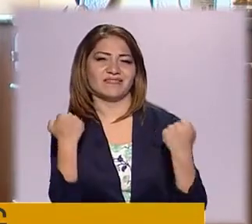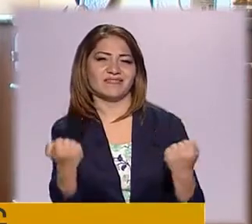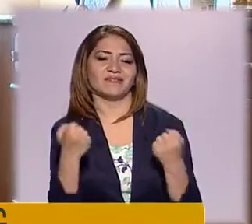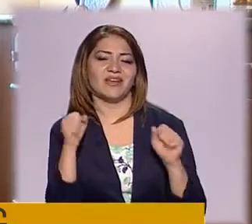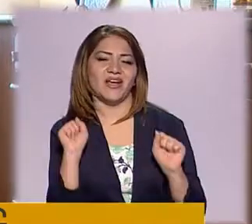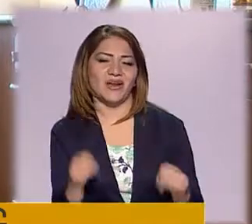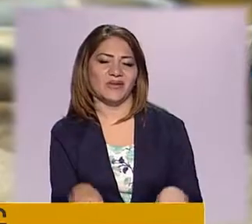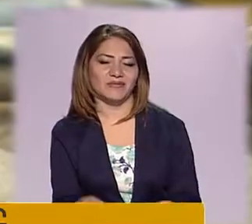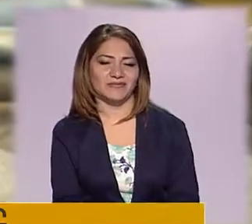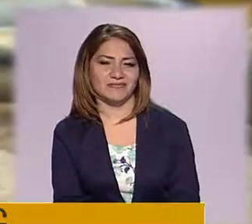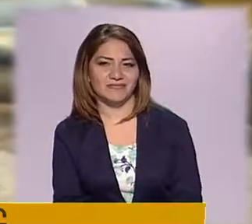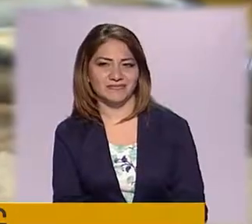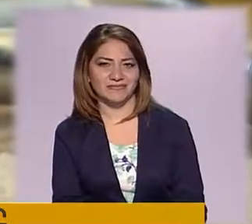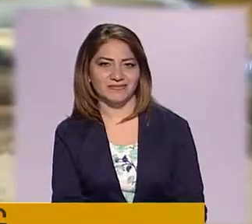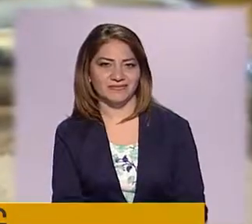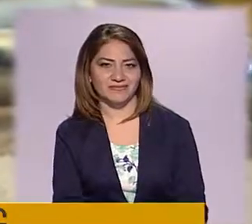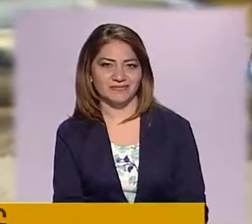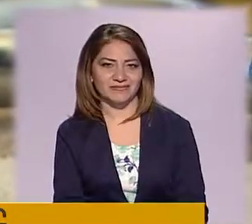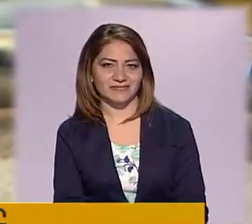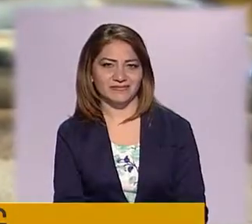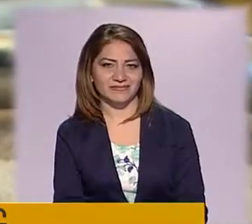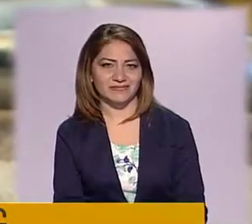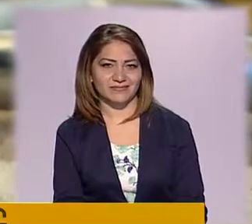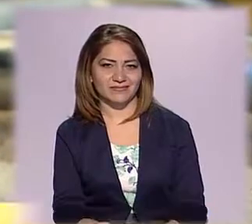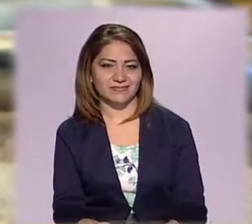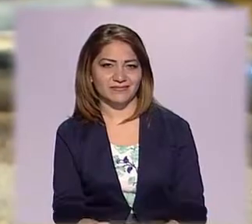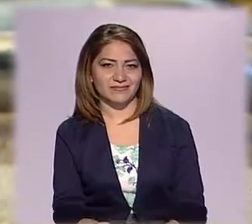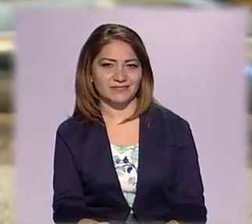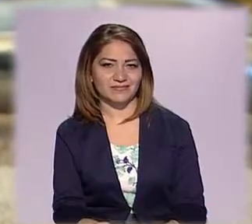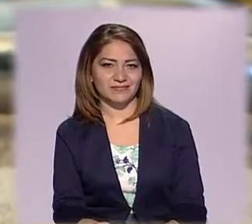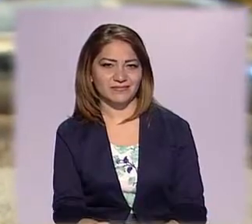Արթուրի մարզումների արդյունավետությունը։ Նունե Ալեքսանյան, Արմեն Անդրեասյան, օրակարգ։